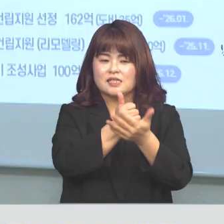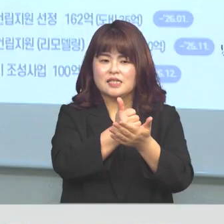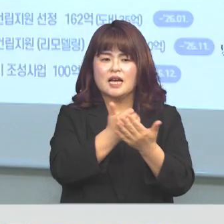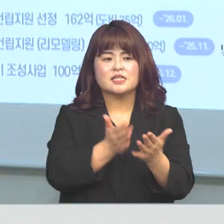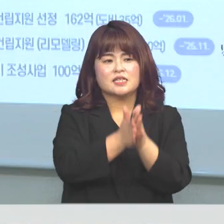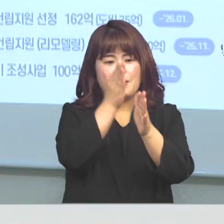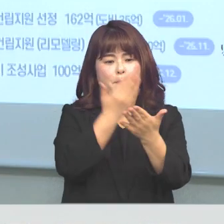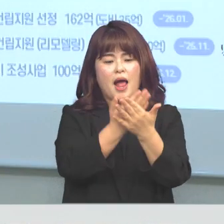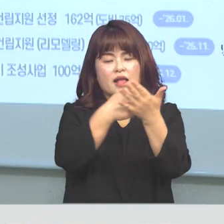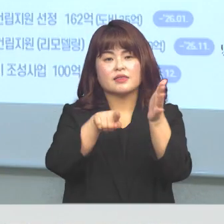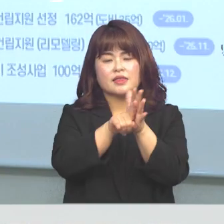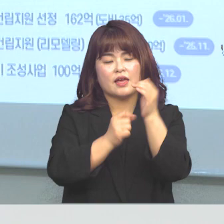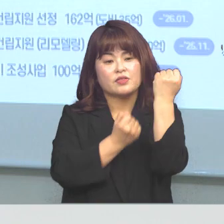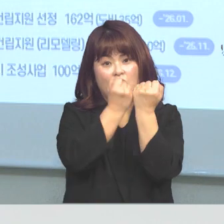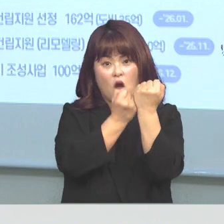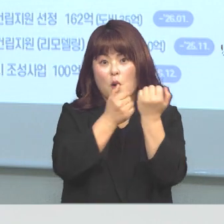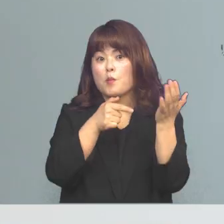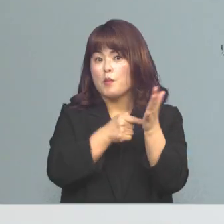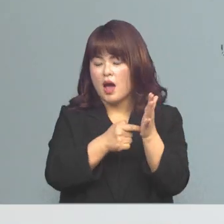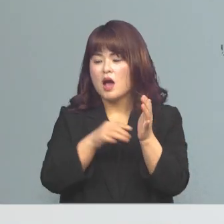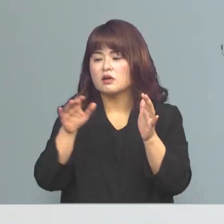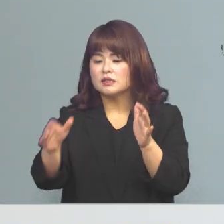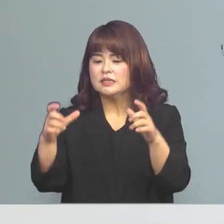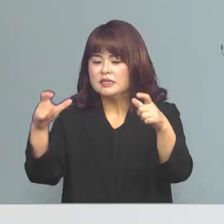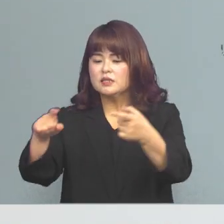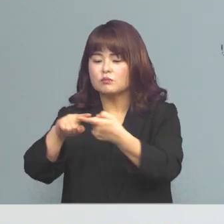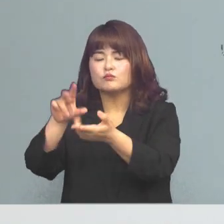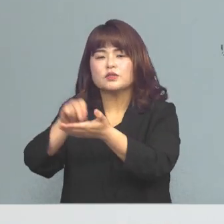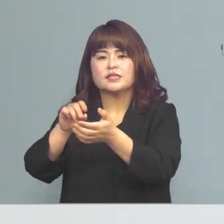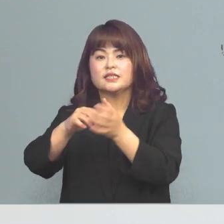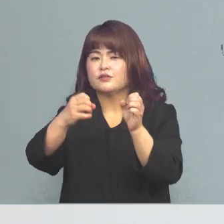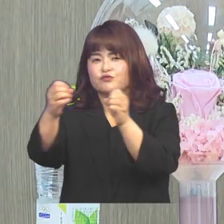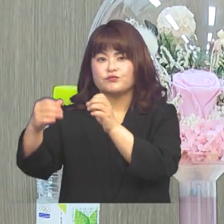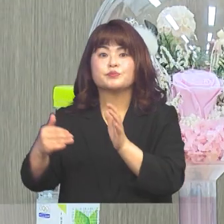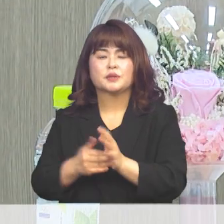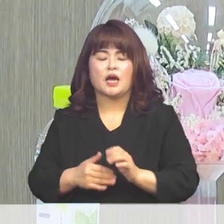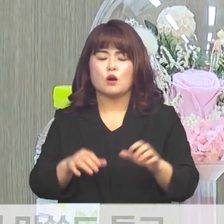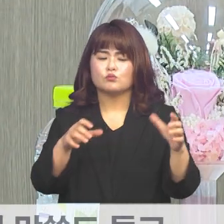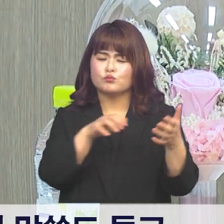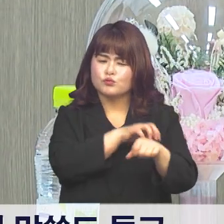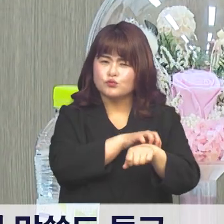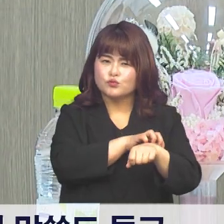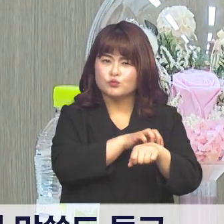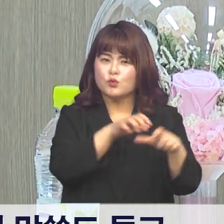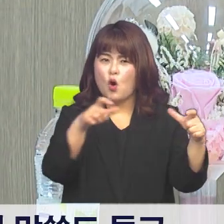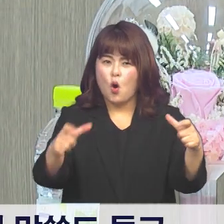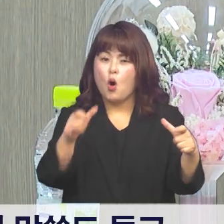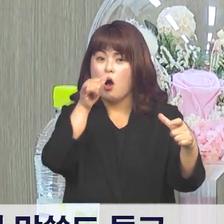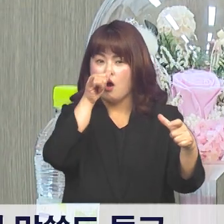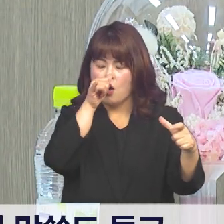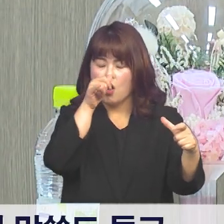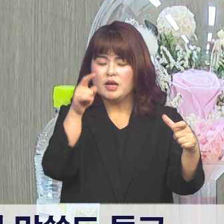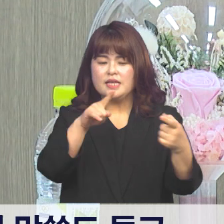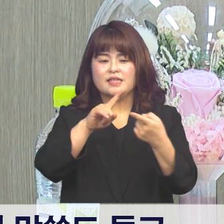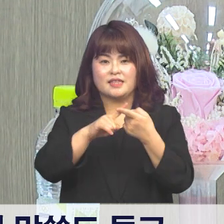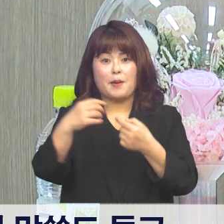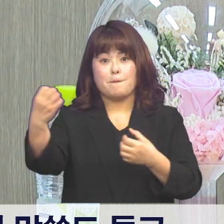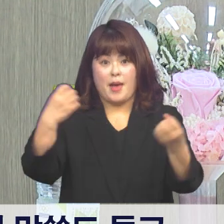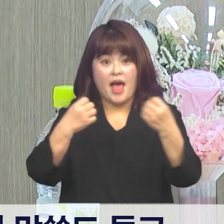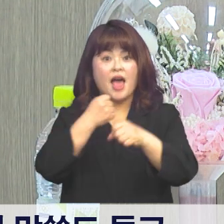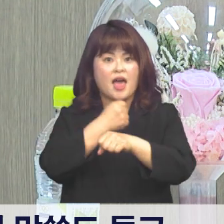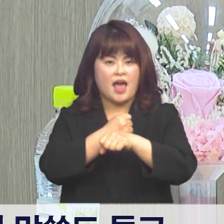시의 발전상을 소개하고 지역별 현안을 논의했습니다. 소소한 여러 가지 불편한 점도 있고 그런 거에